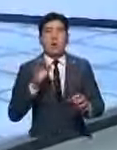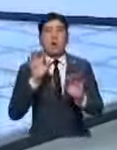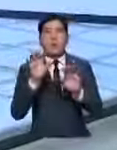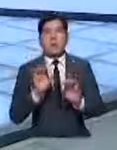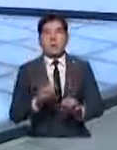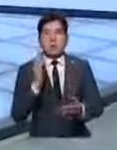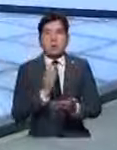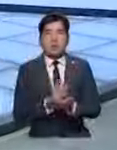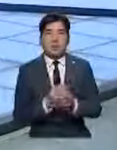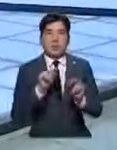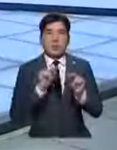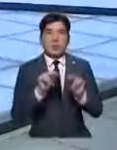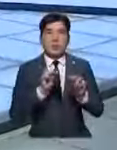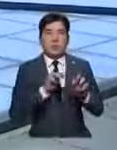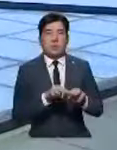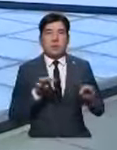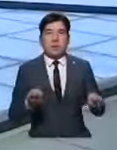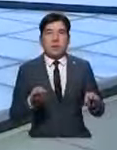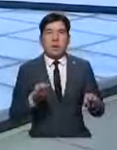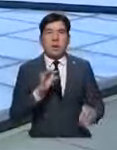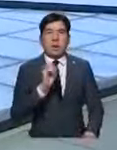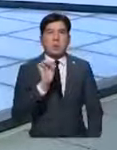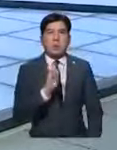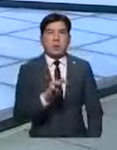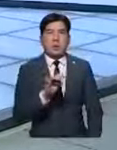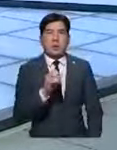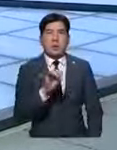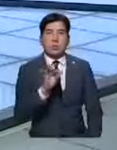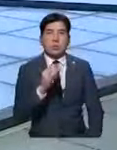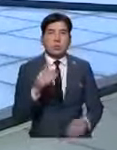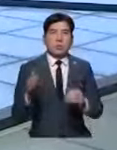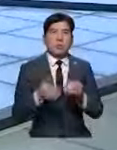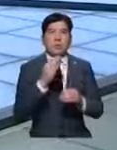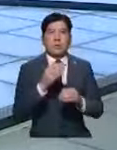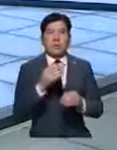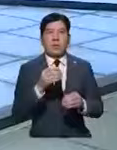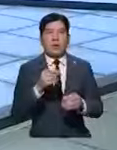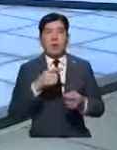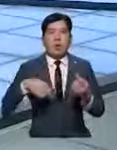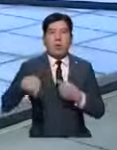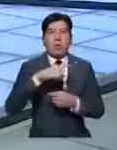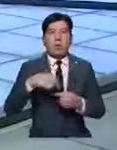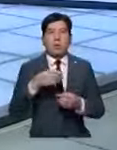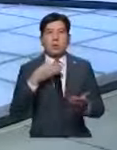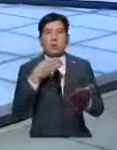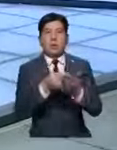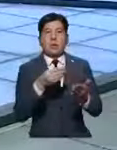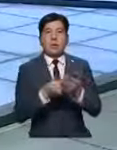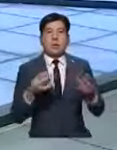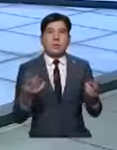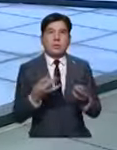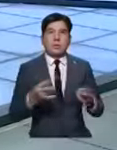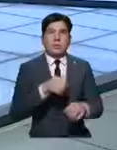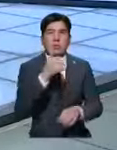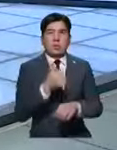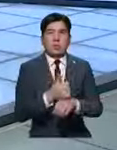Әділет министрлігі енді оны әкімшілік жазаға ауыстырмақ. Ол кезде кәсіпкерлер ай сайын авторларға қаламақы төлеуі тиіс, бас қаланың